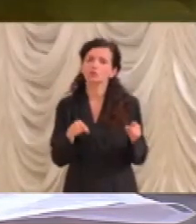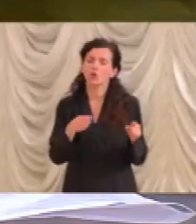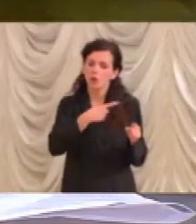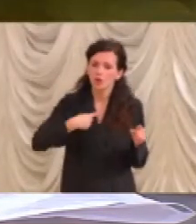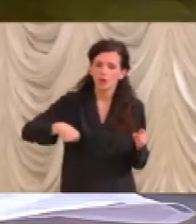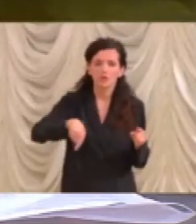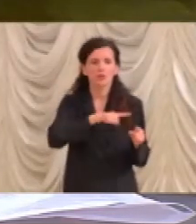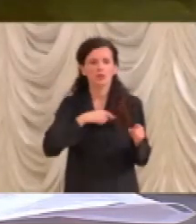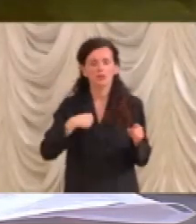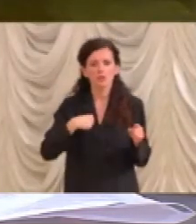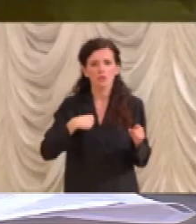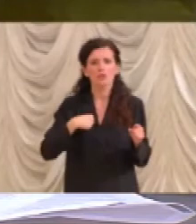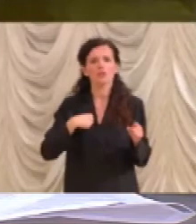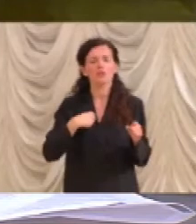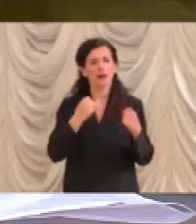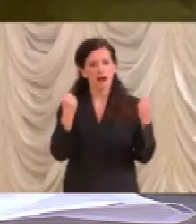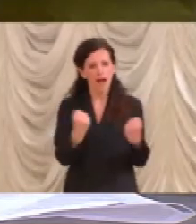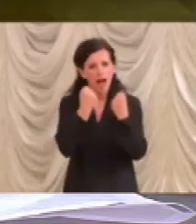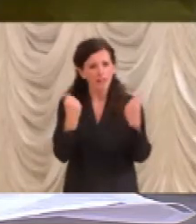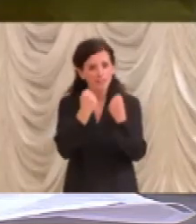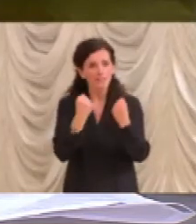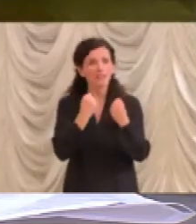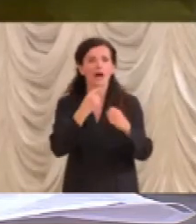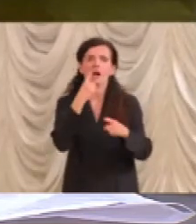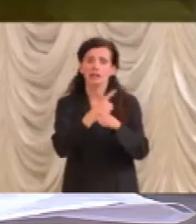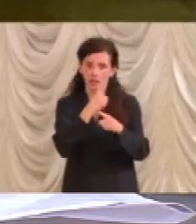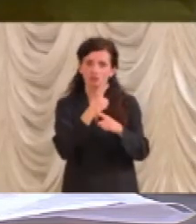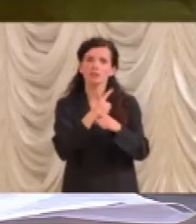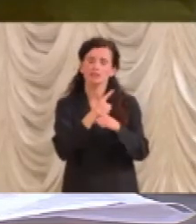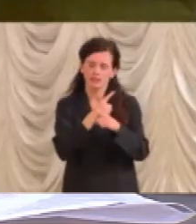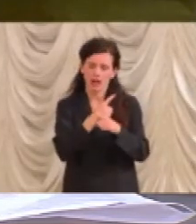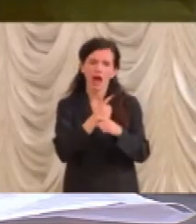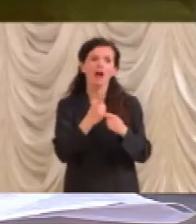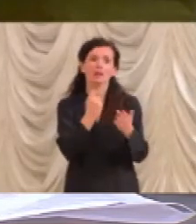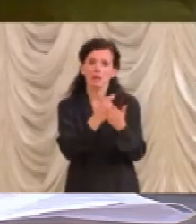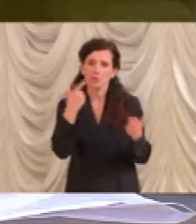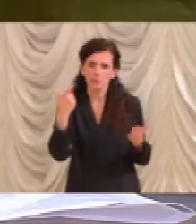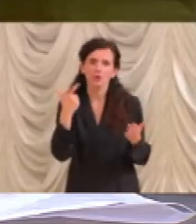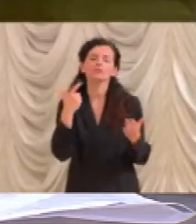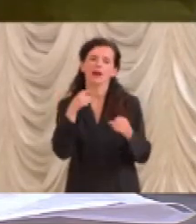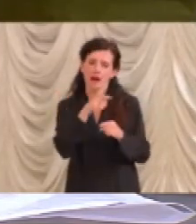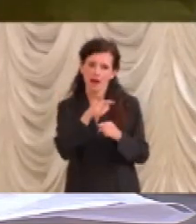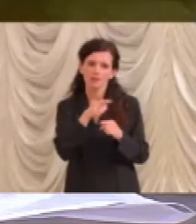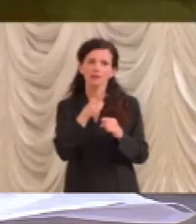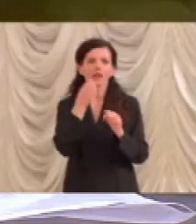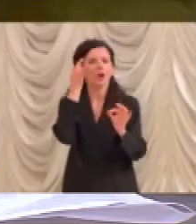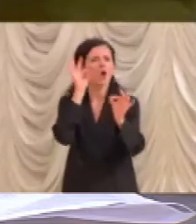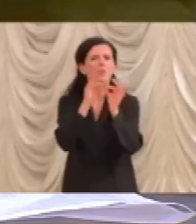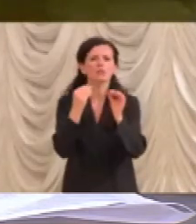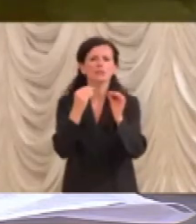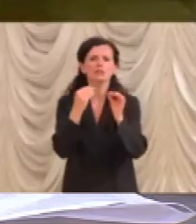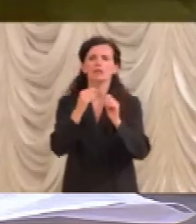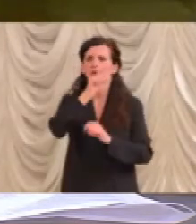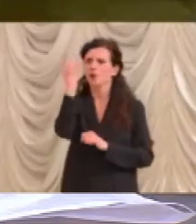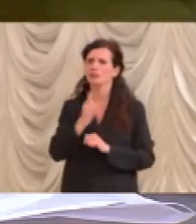annunciato anche più fondi per le imprese per gli autonomi categorie sociali più fragili il presidente del consiglio anche confermato che si sta sperimentando la